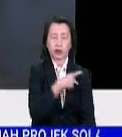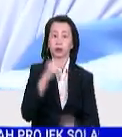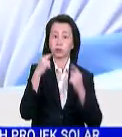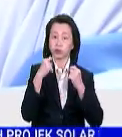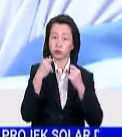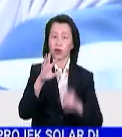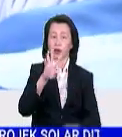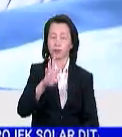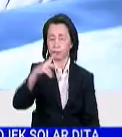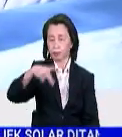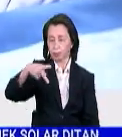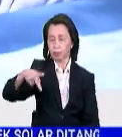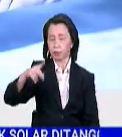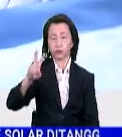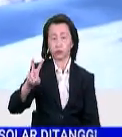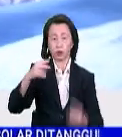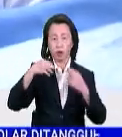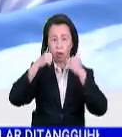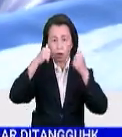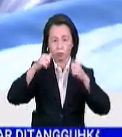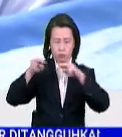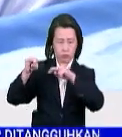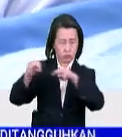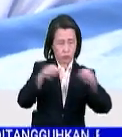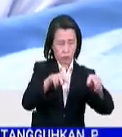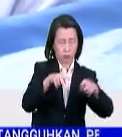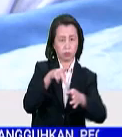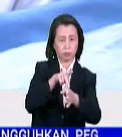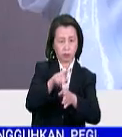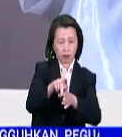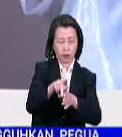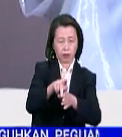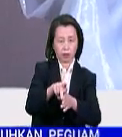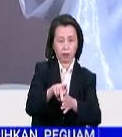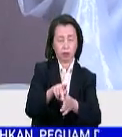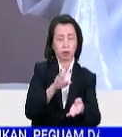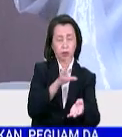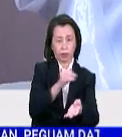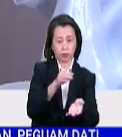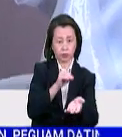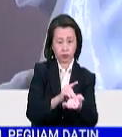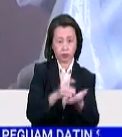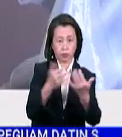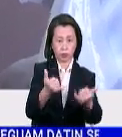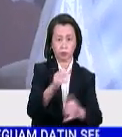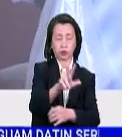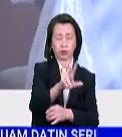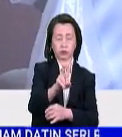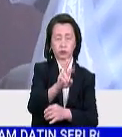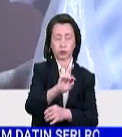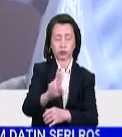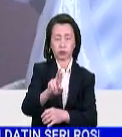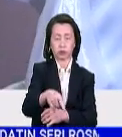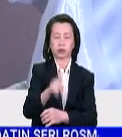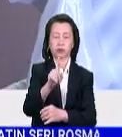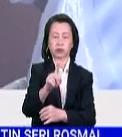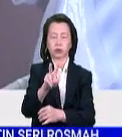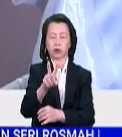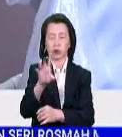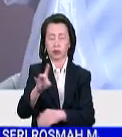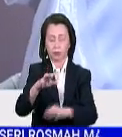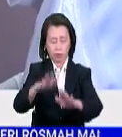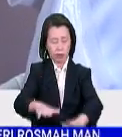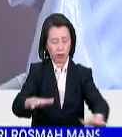4pv awam yang dipantau pakar dan pegawai perubatan setakat ini seramai 30 2186